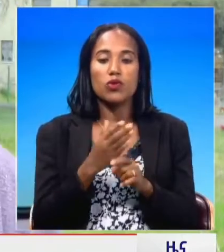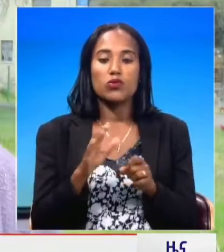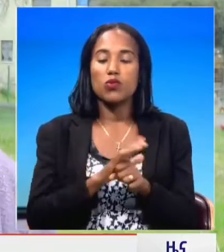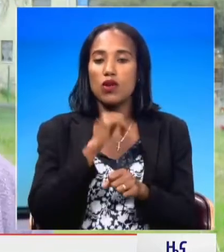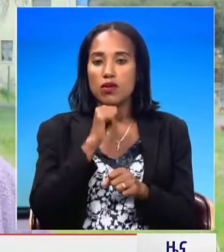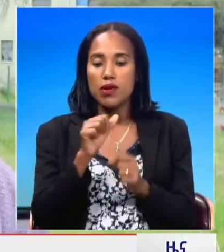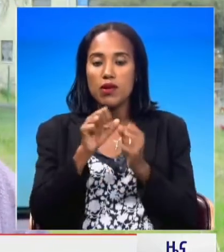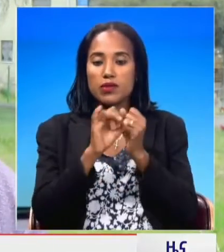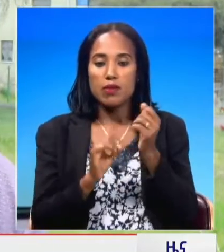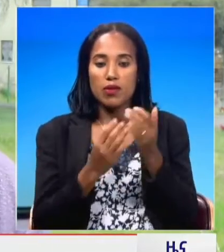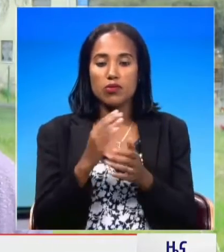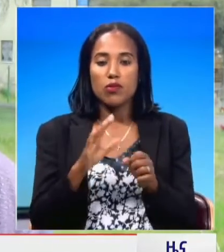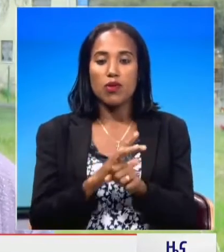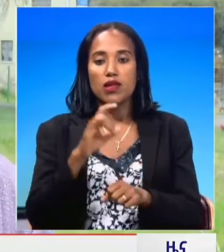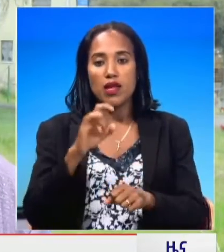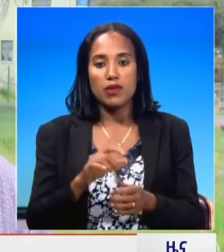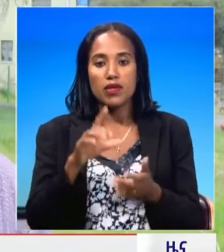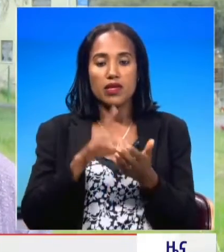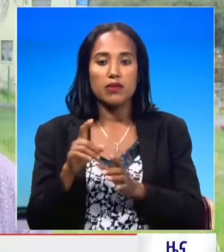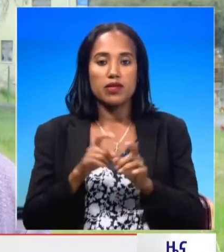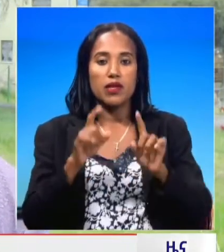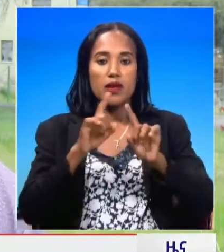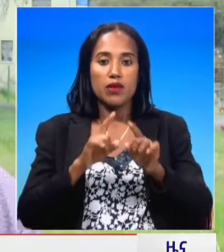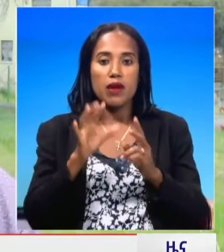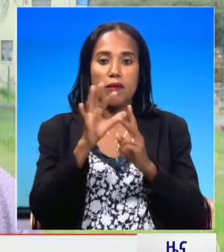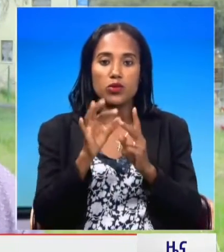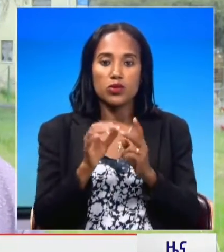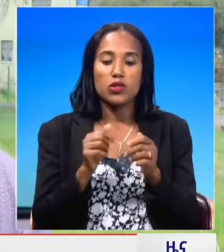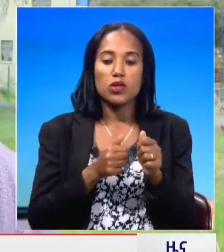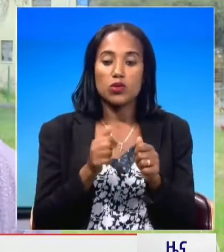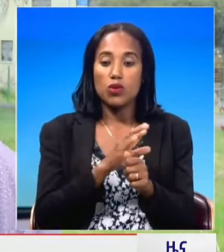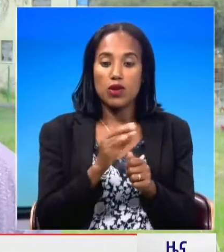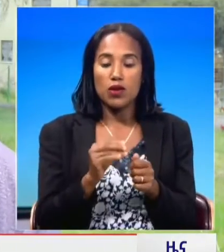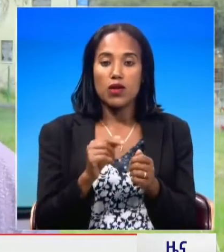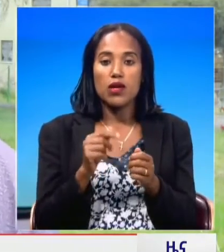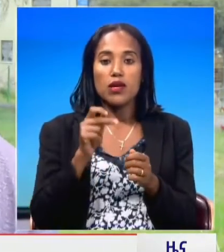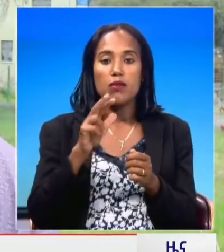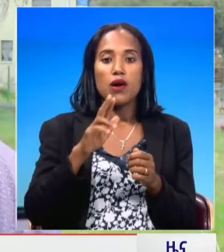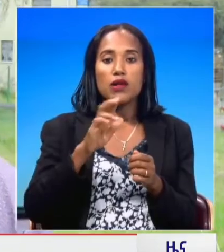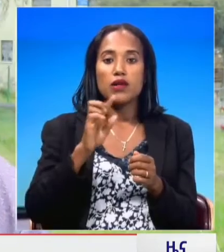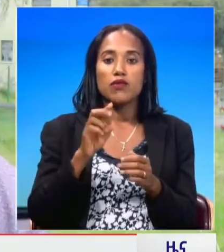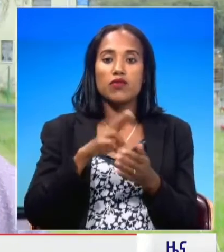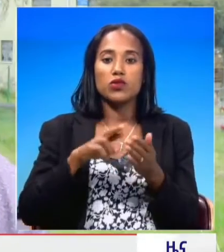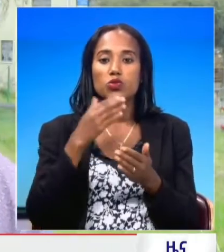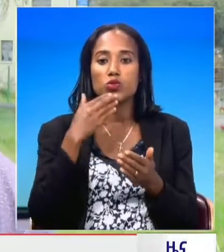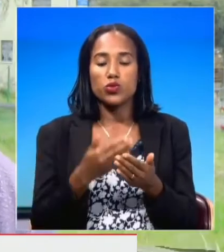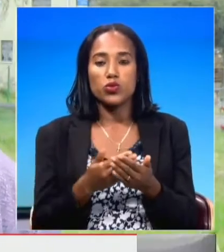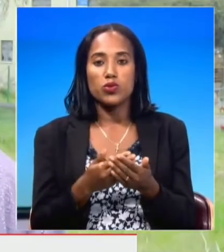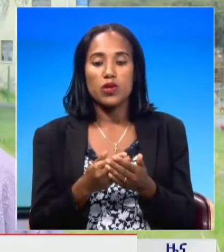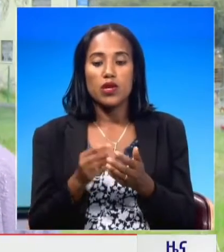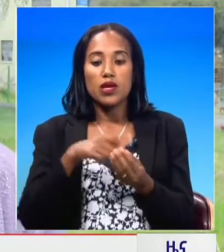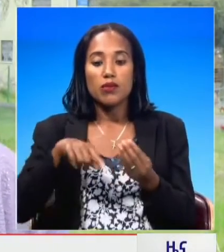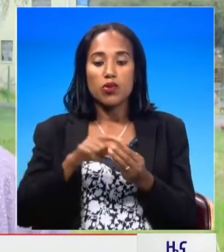መሰረተ ልማቶች ማሟላት አለበት። ከተማ አስተዳደሩ በተለያዩ አማራጮች ተከትሎና ደባርቅ ዩኒቨርሲቲ ግቢው ጥሩ ነው። ግቢውን ለማስዋብ